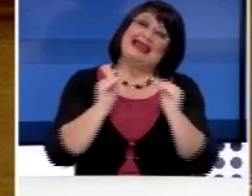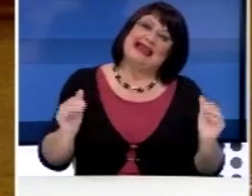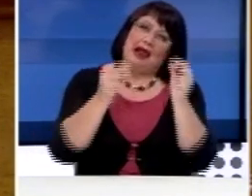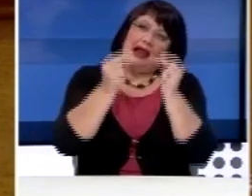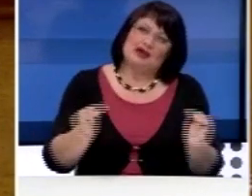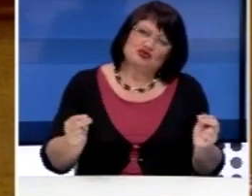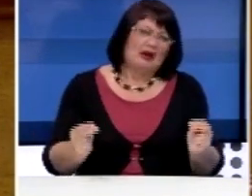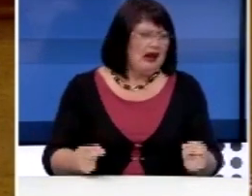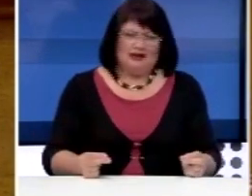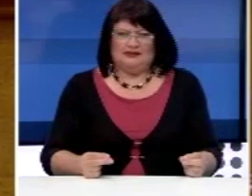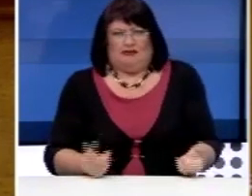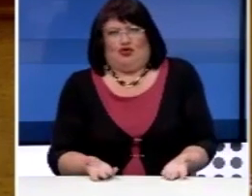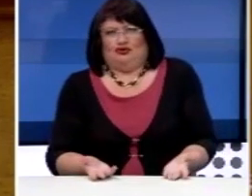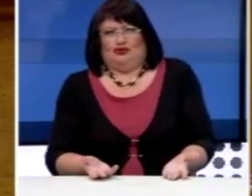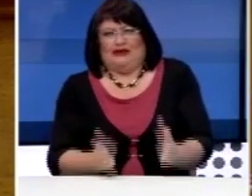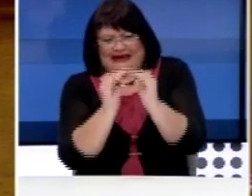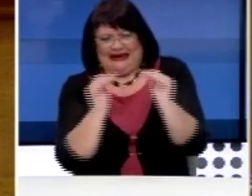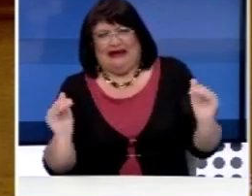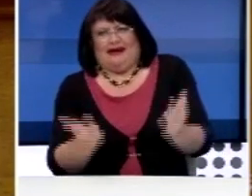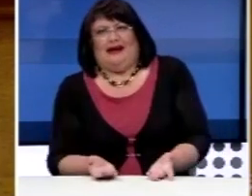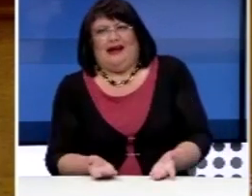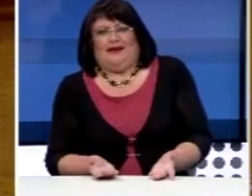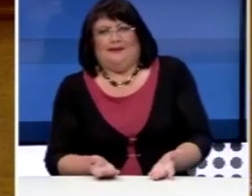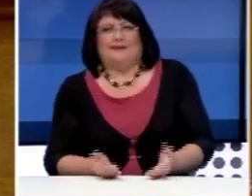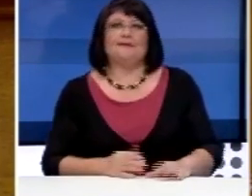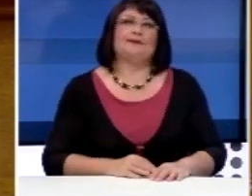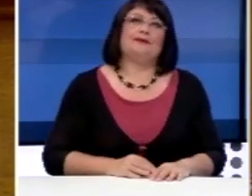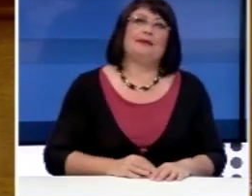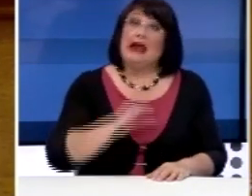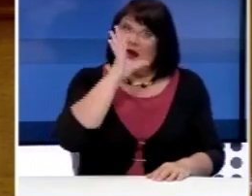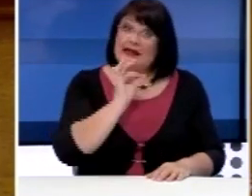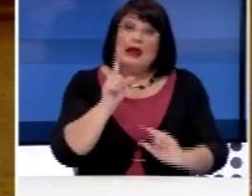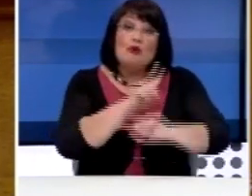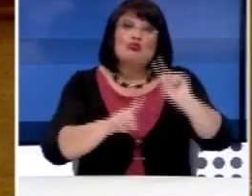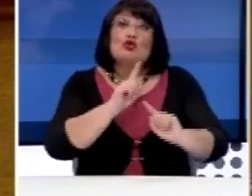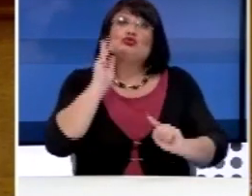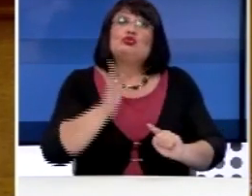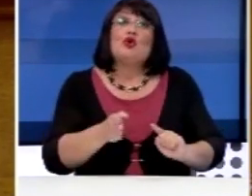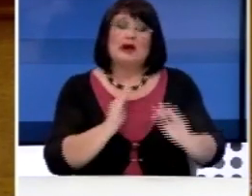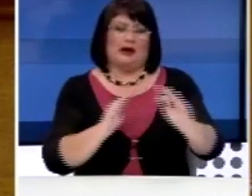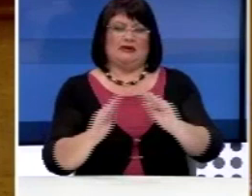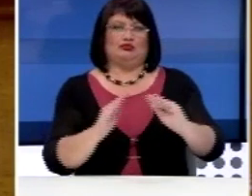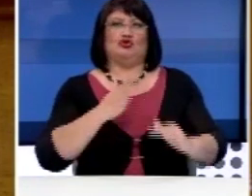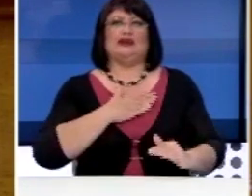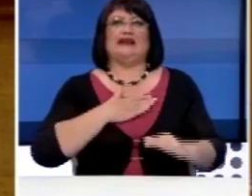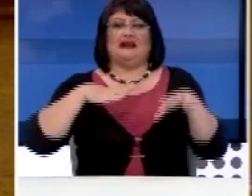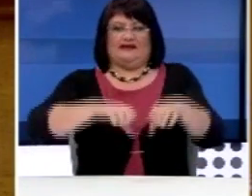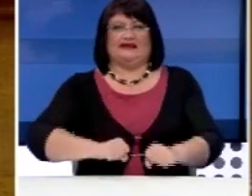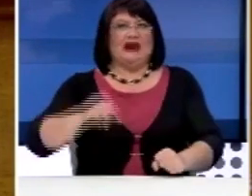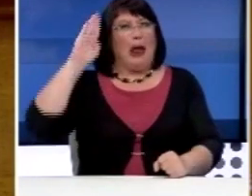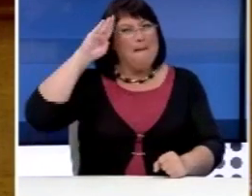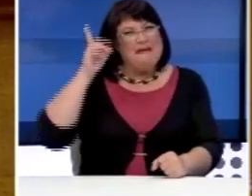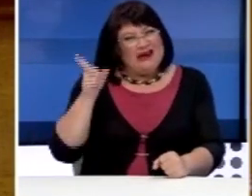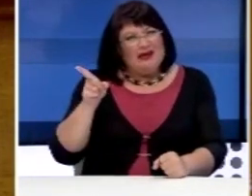Στόλτεμπεργκ. Ποιος μπορεί αλήθεια να προστατέψει την εδαφική ακαιρεότητα της χώρας? Οι Ηνωμένες